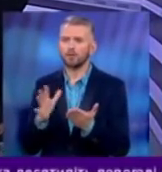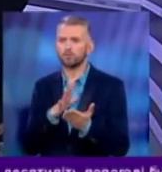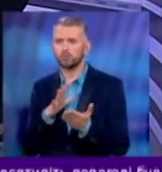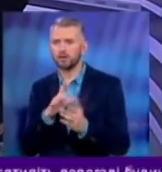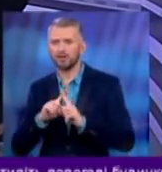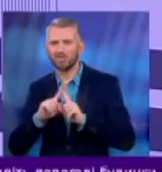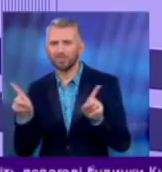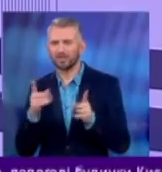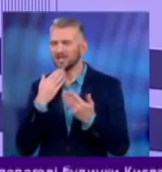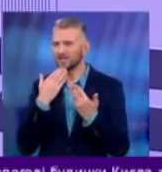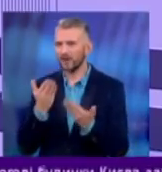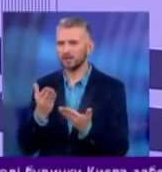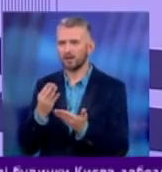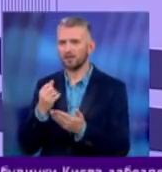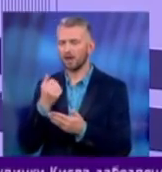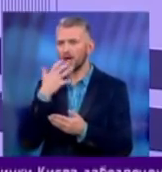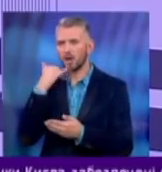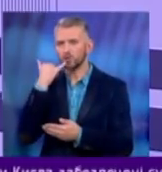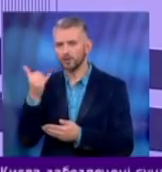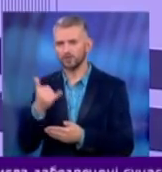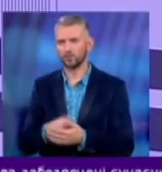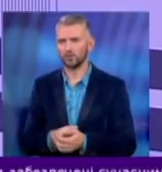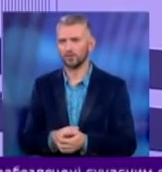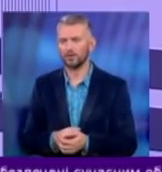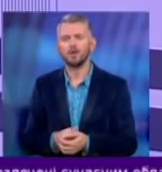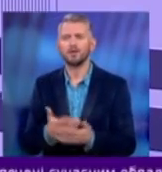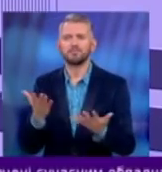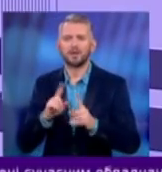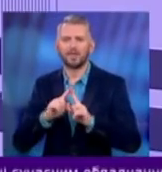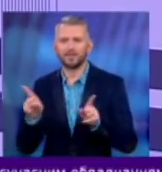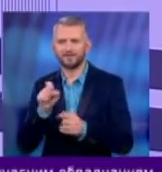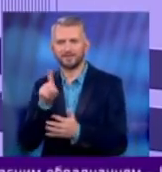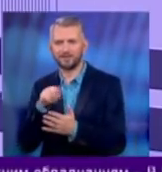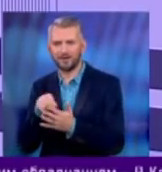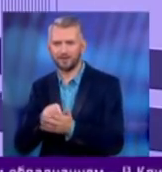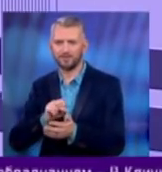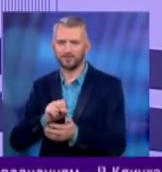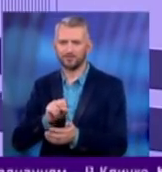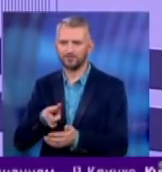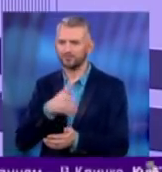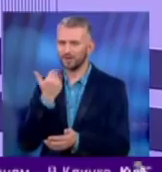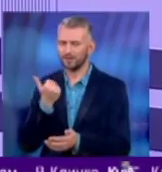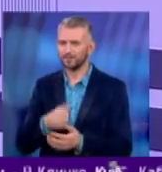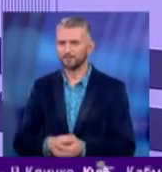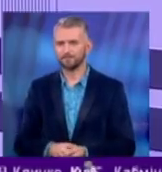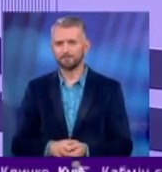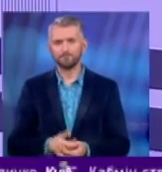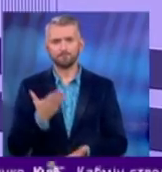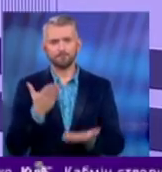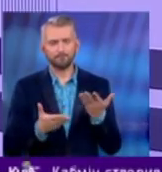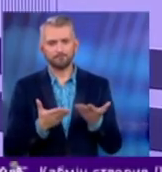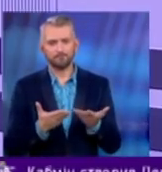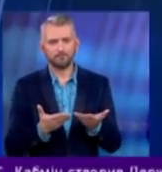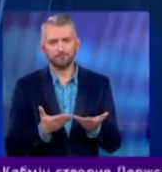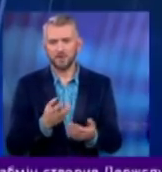незвичні звернення на гарячу лінію, якісь незвичні запитання? Ну, якщо казати...